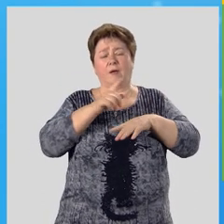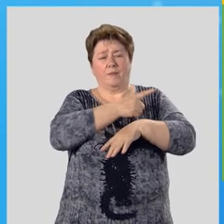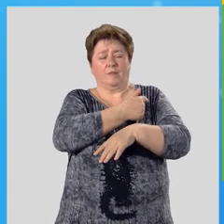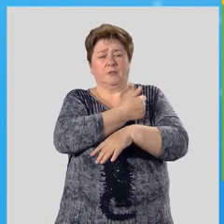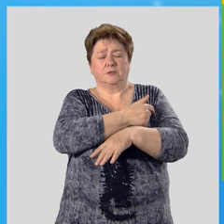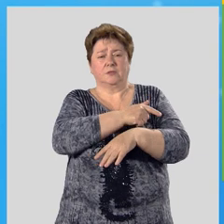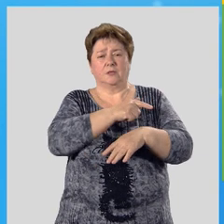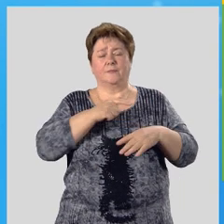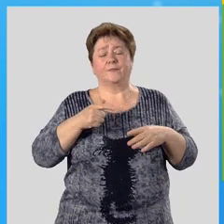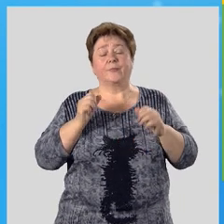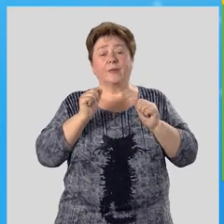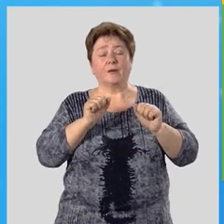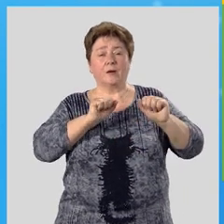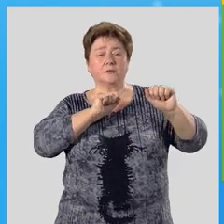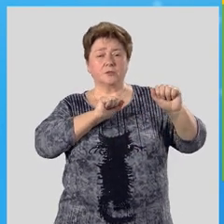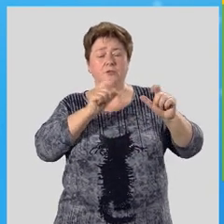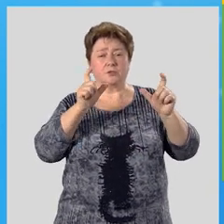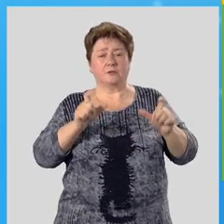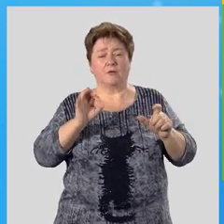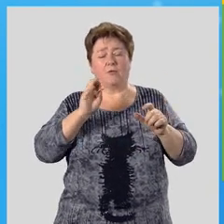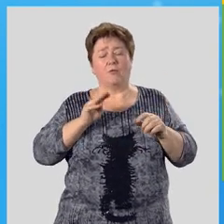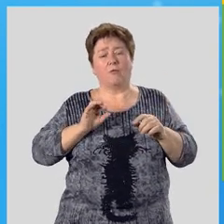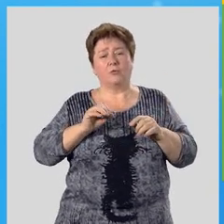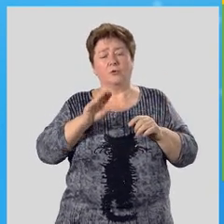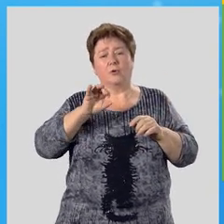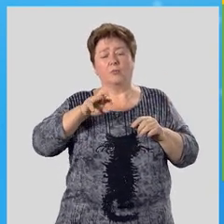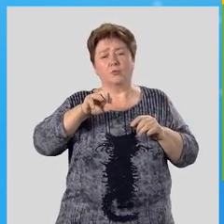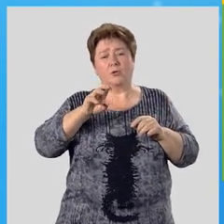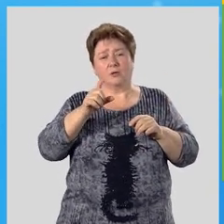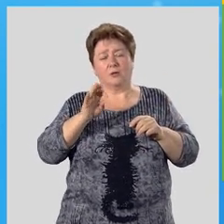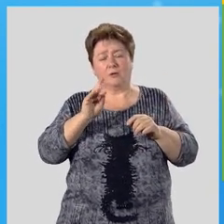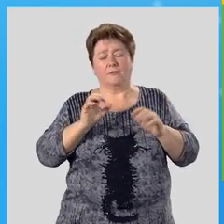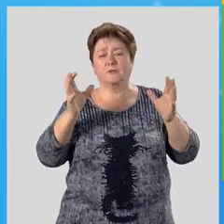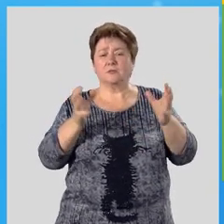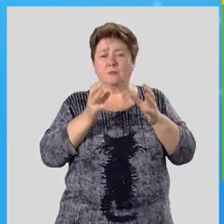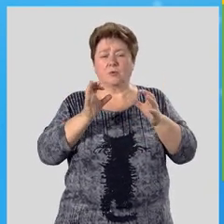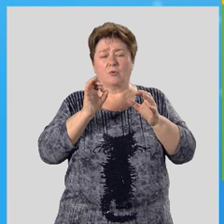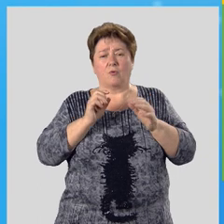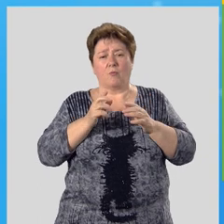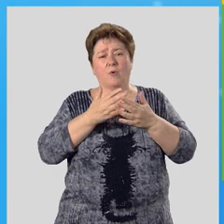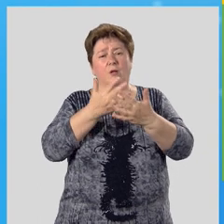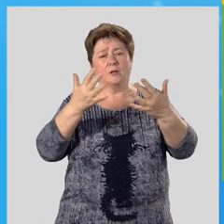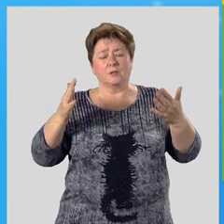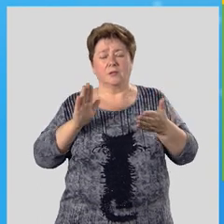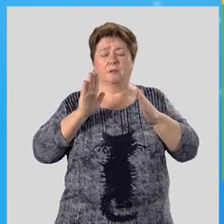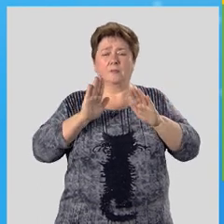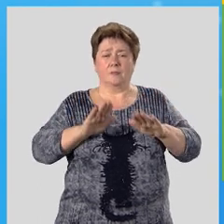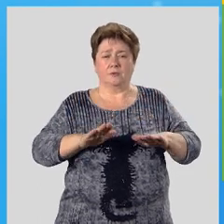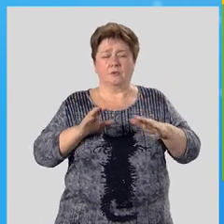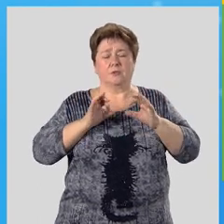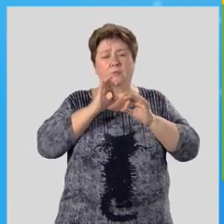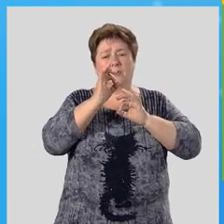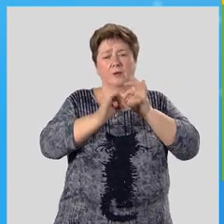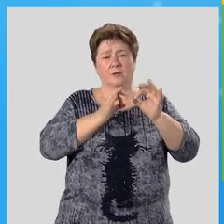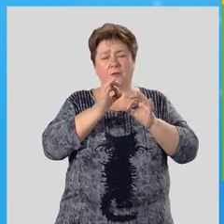медицина. Как оградить человека от мутагенов? Это забота об экологическом состоянии